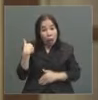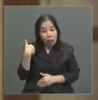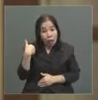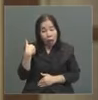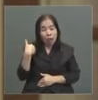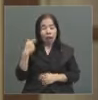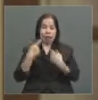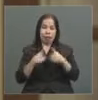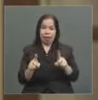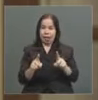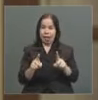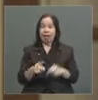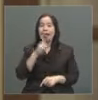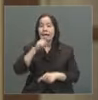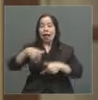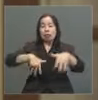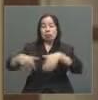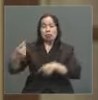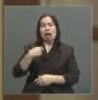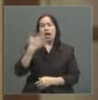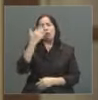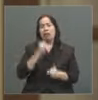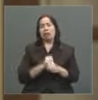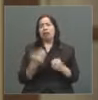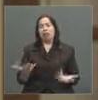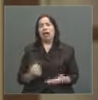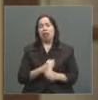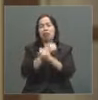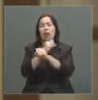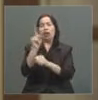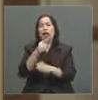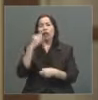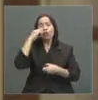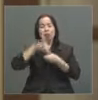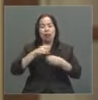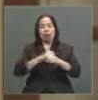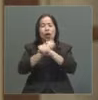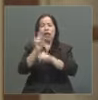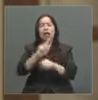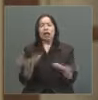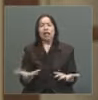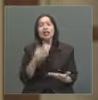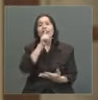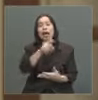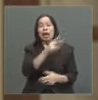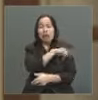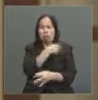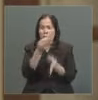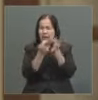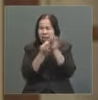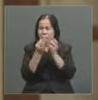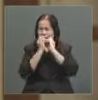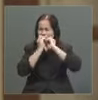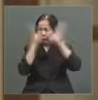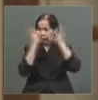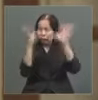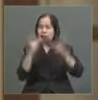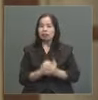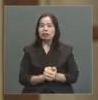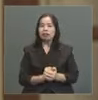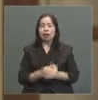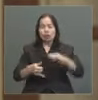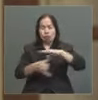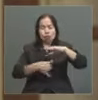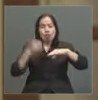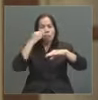แต่ต้องมีคำถามจากคุณผู้ชมอย่างแน่นอนว่าแล้วเราจะป้องกันในบ้านอย่างไรอยากให้คุณหมออธิบายให้คุณผู้ชมที่ติดตามเนี่ยเข้าใจอย่าง